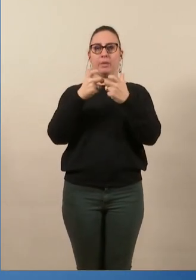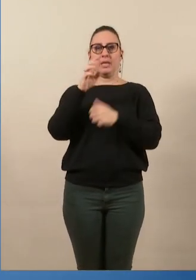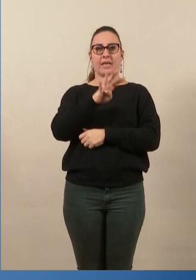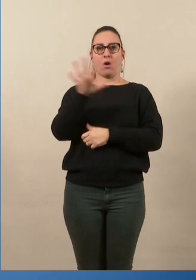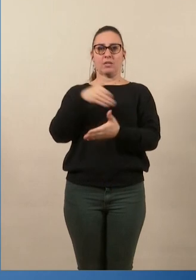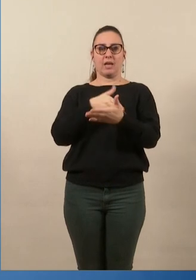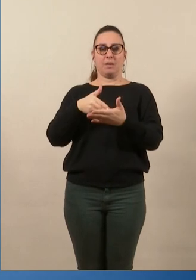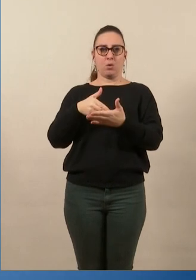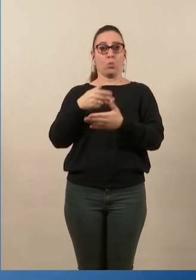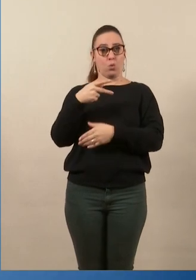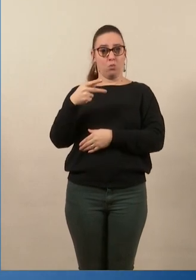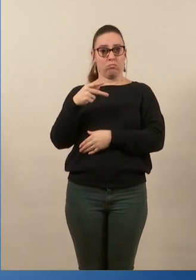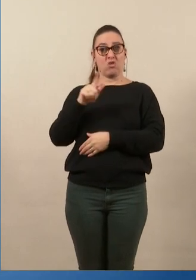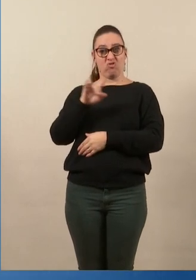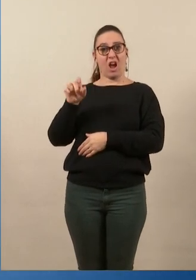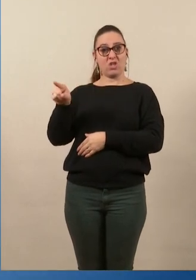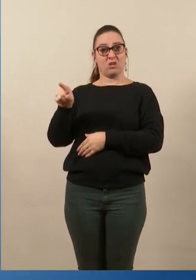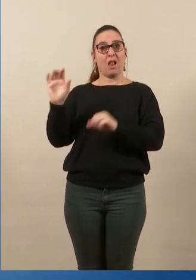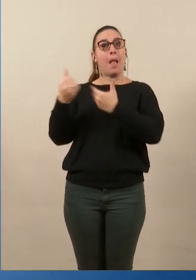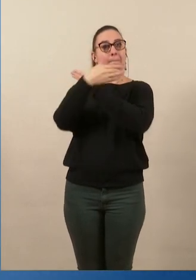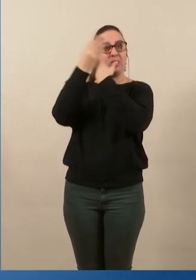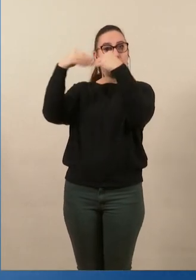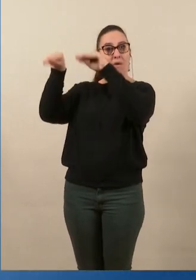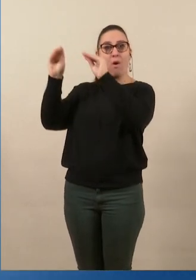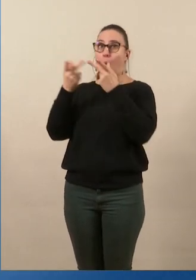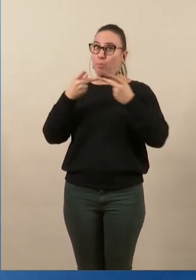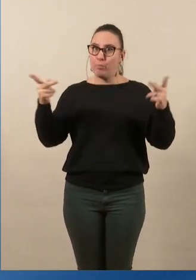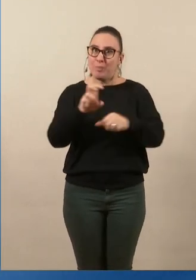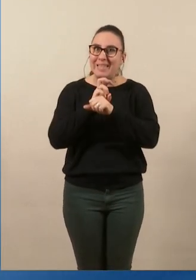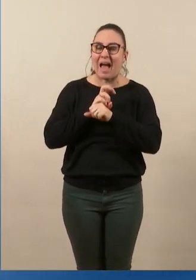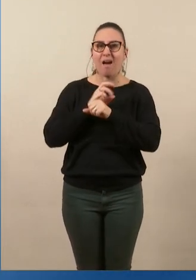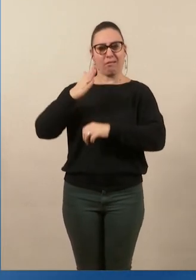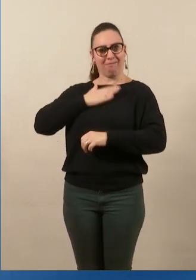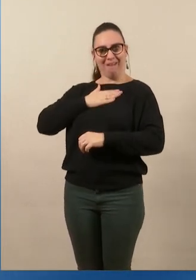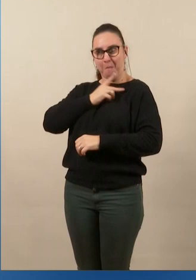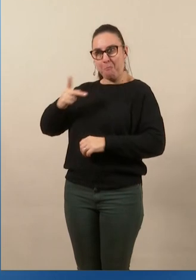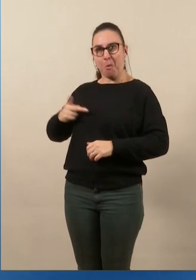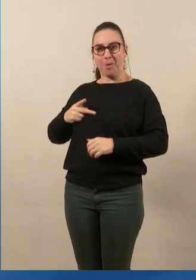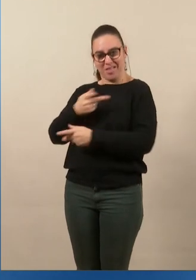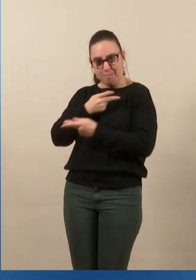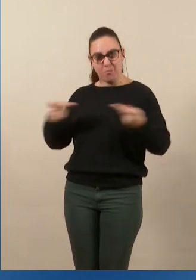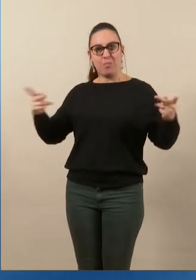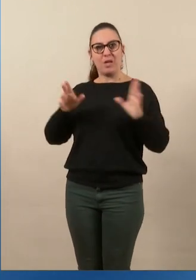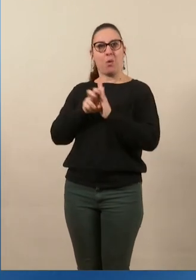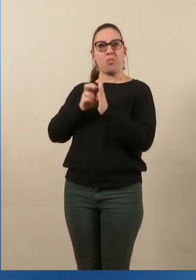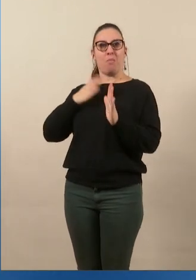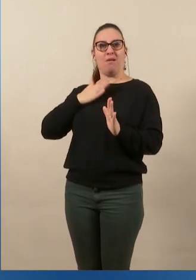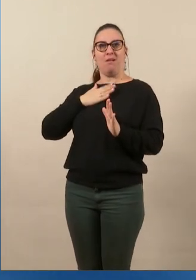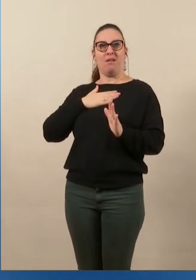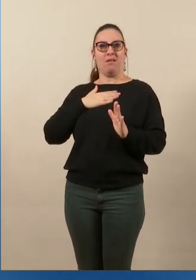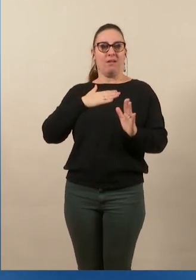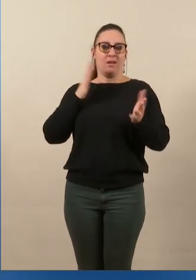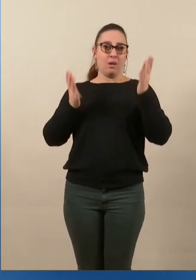Grenoble habitat à la métropole ça reste public ça reste dans le giron public on aurait peut-être pas eu une